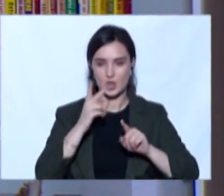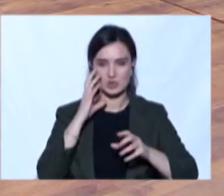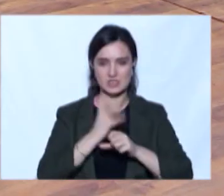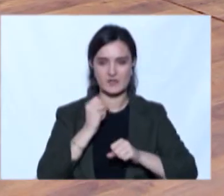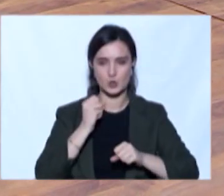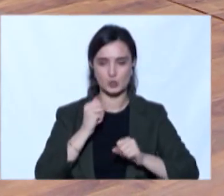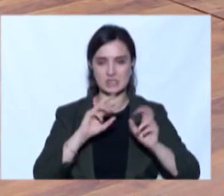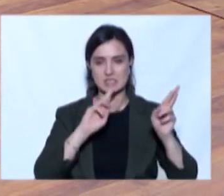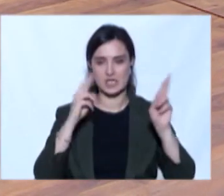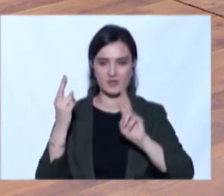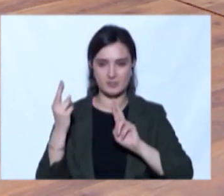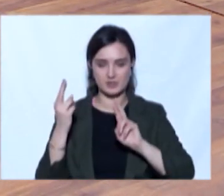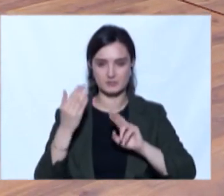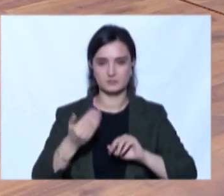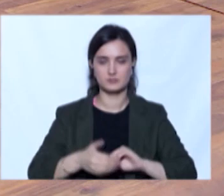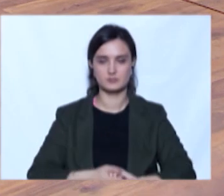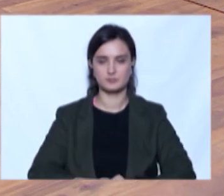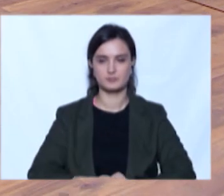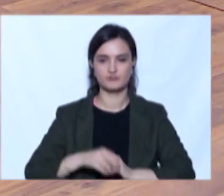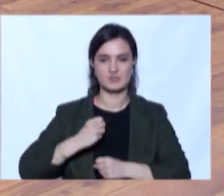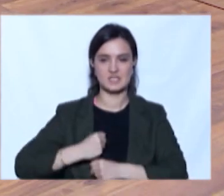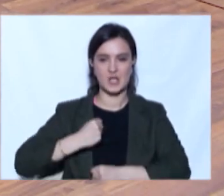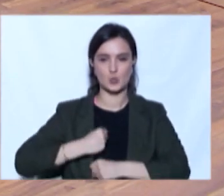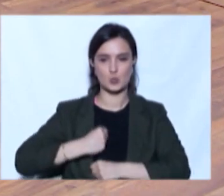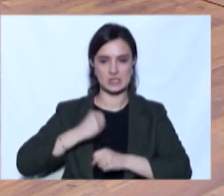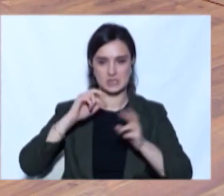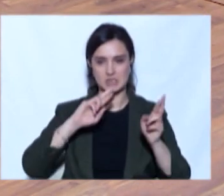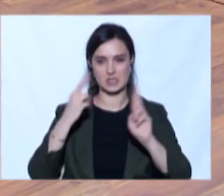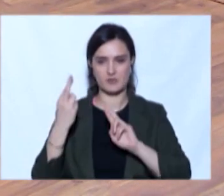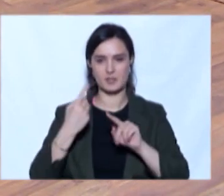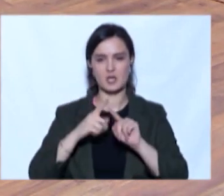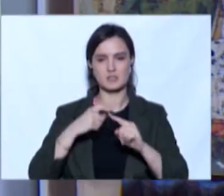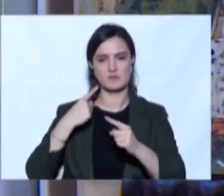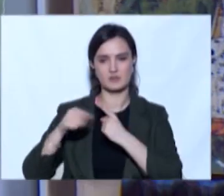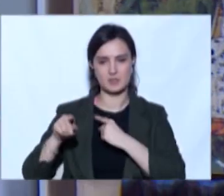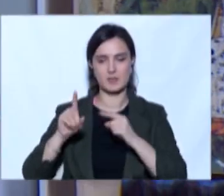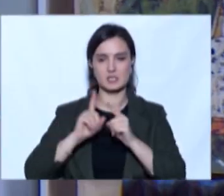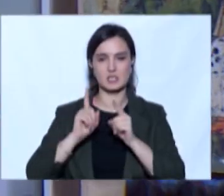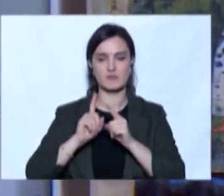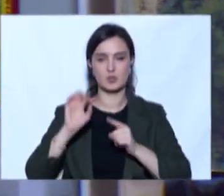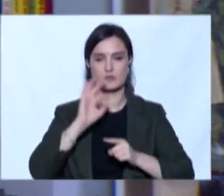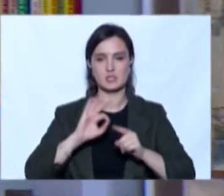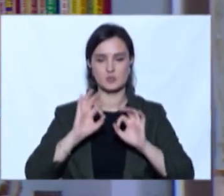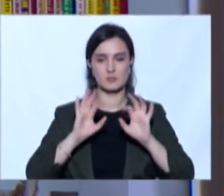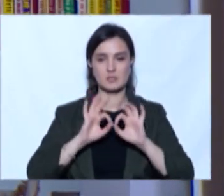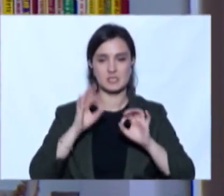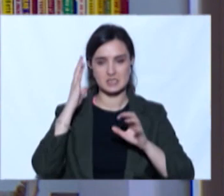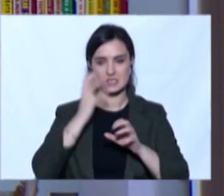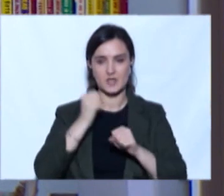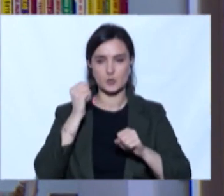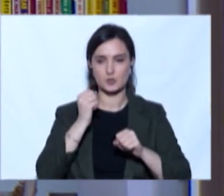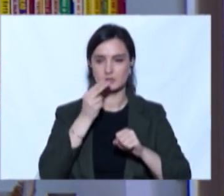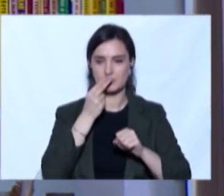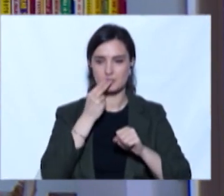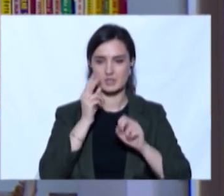სვანური ცეკვები, რომელიც ასევე განსხვავდება. აუცილებლად შევეხოთ ჩვენ სვანურ სამზარეულოს, მე ძალიან